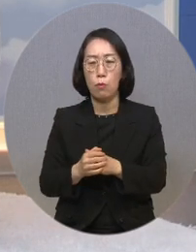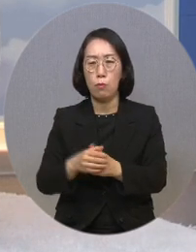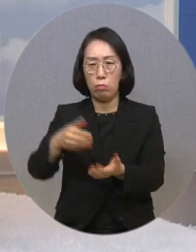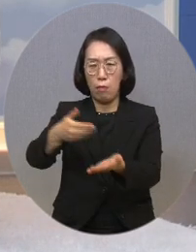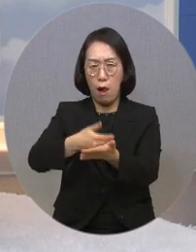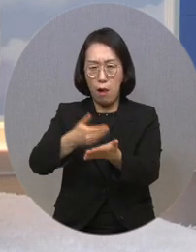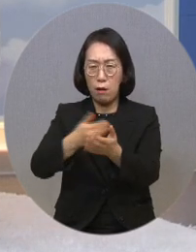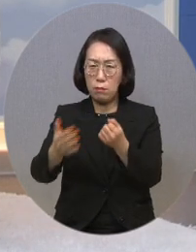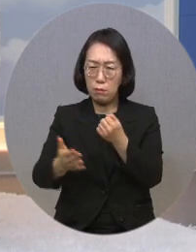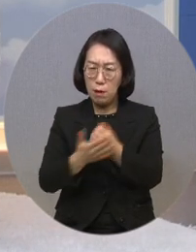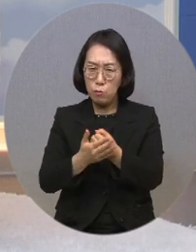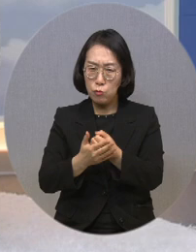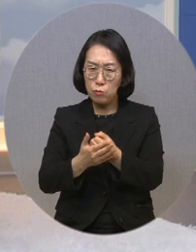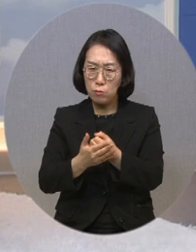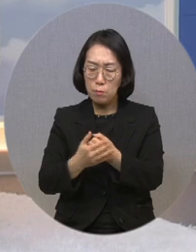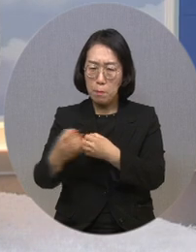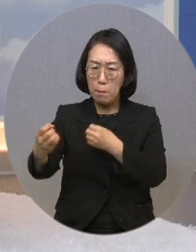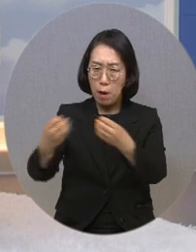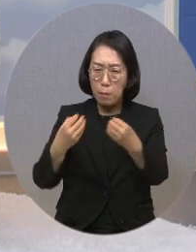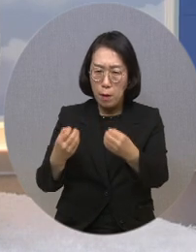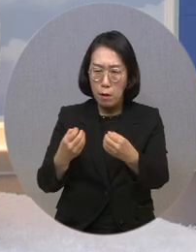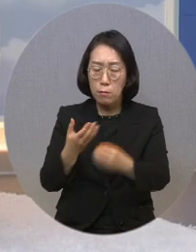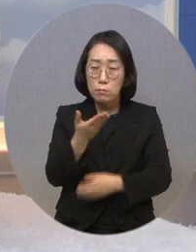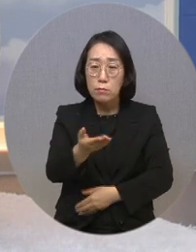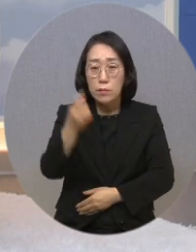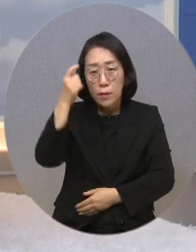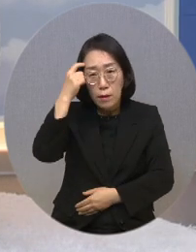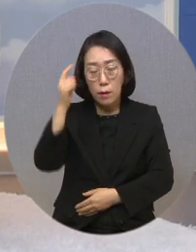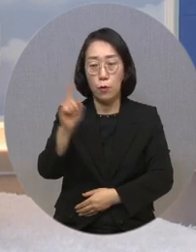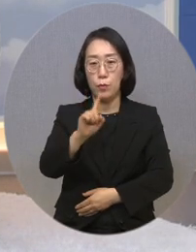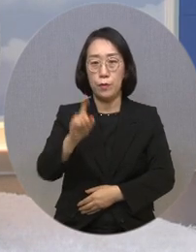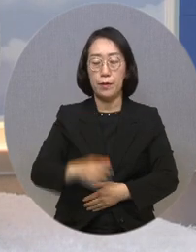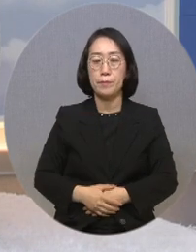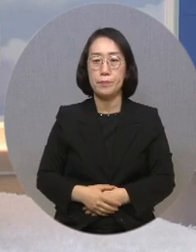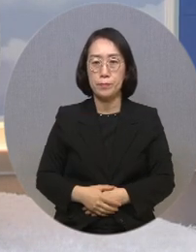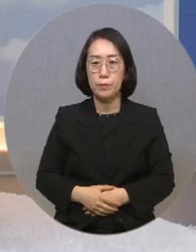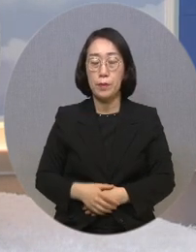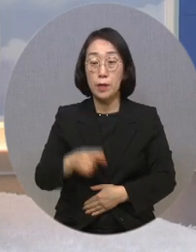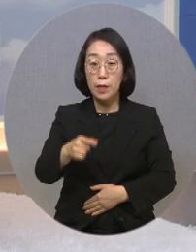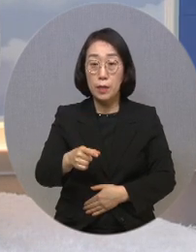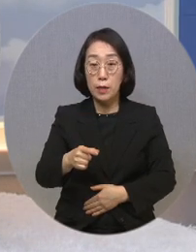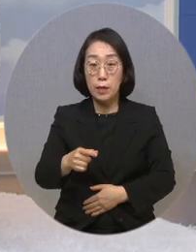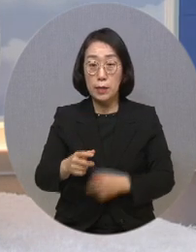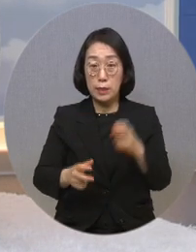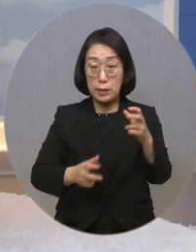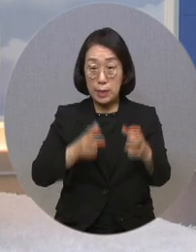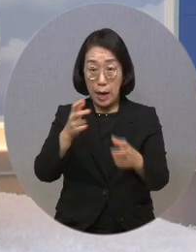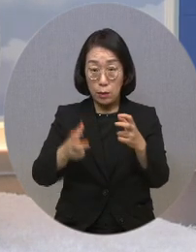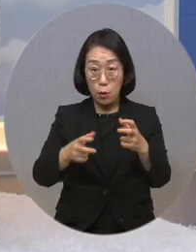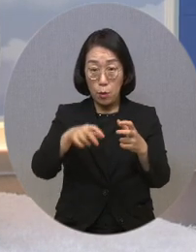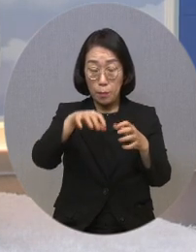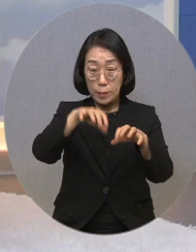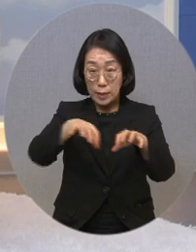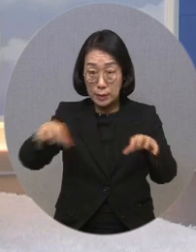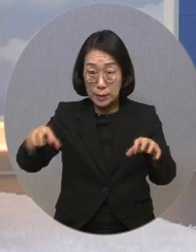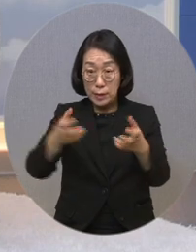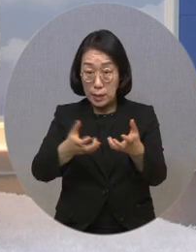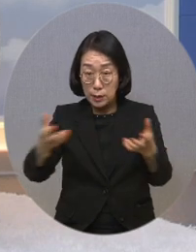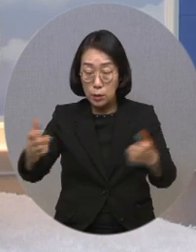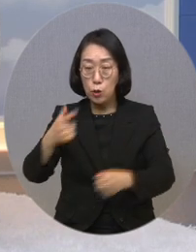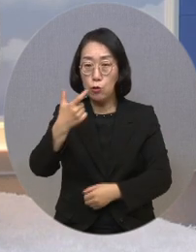있더라고요. 네, 국가산단이 이렇게 조성이 된 지가 이제 67년부터 조성이 됐으니까